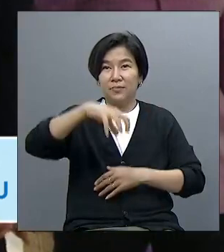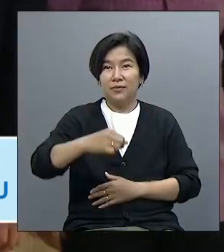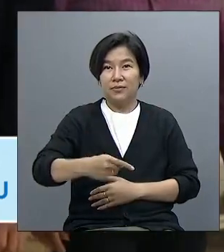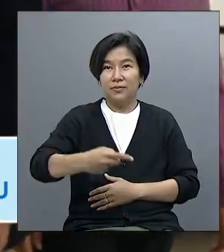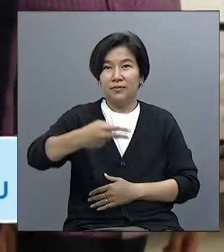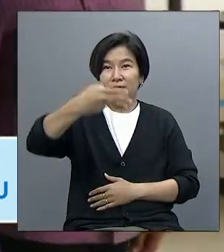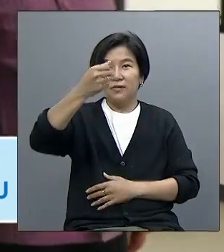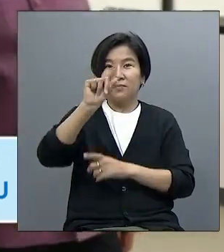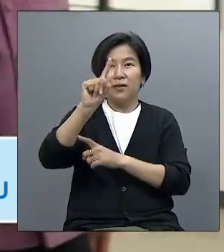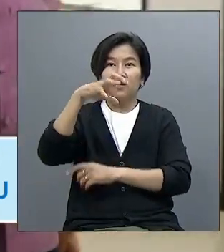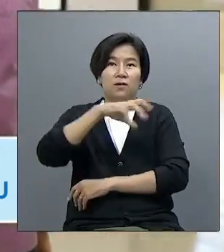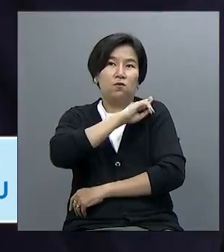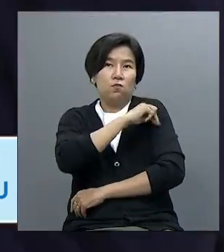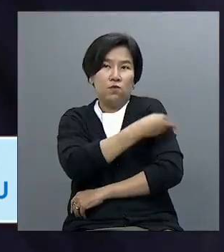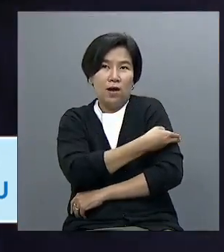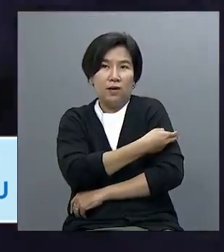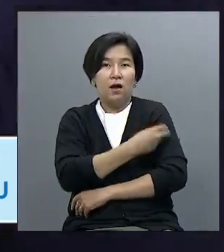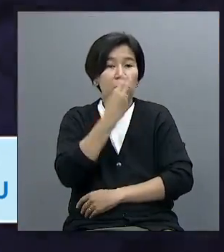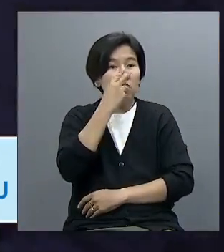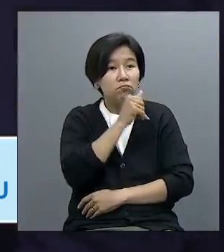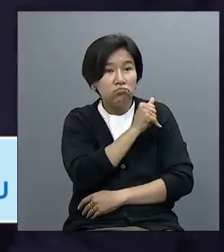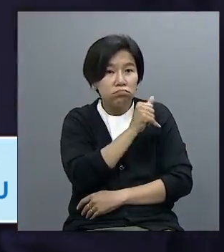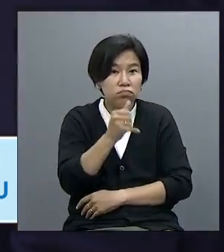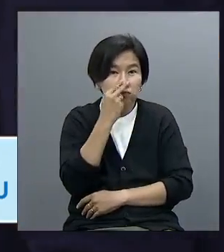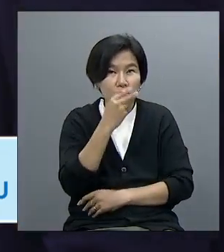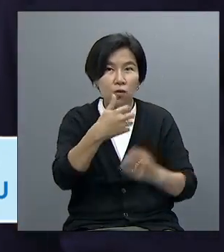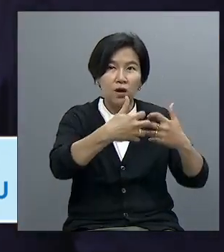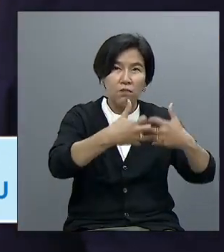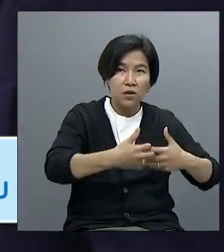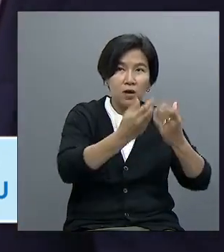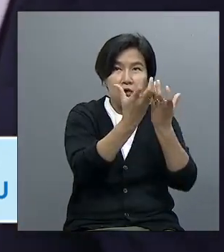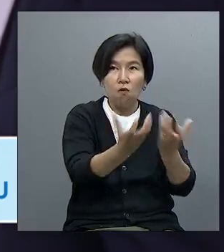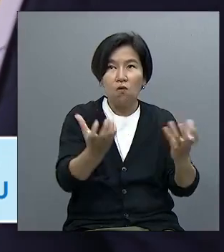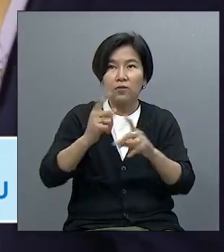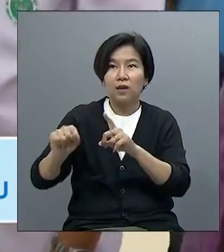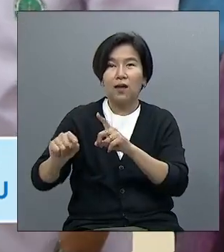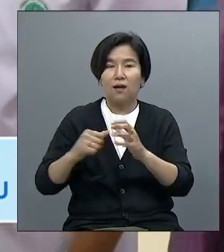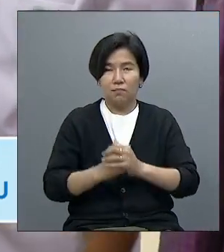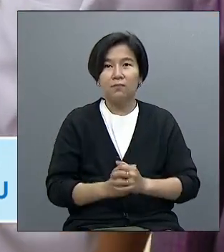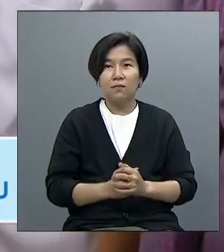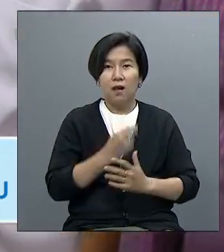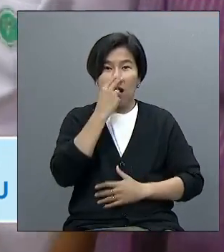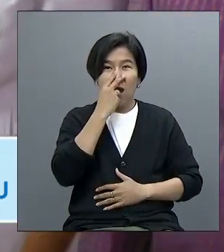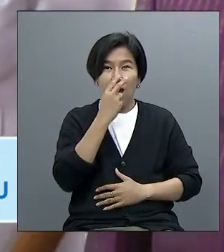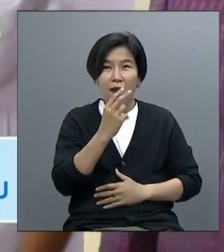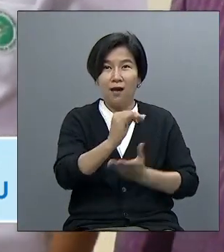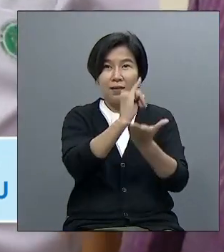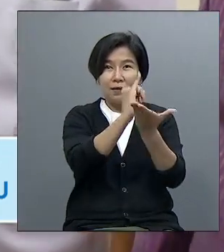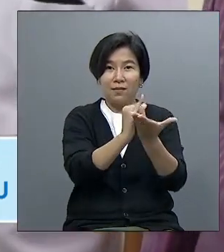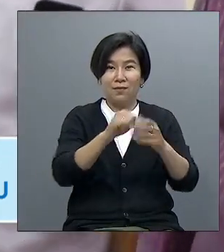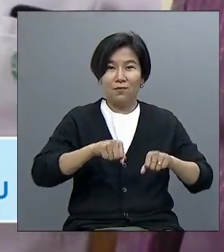พนมค่ะเพื่อเยี่ยมชมเครื่องมือและอุปกรณ์ทางการแพทย์ที่ได้มีการติดตั้งแล้วทันทีที่เห็นเตียงคนไข้และอุปก